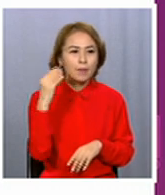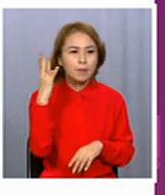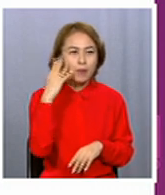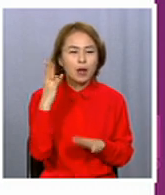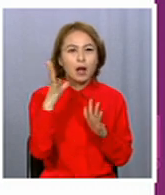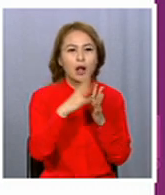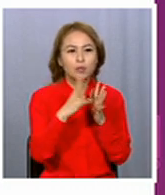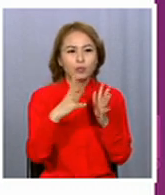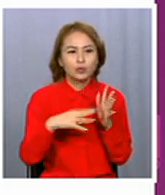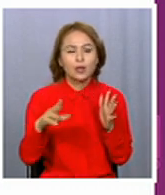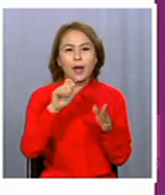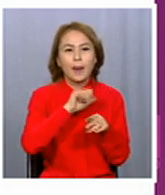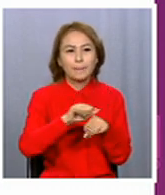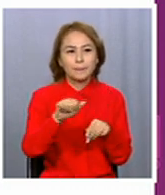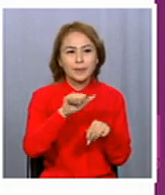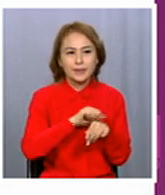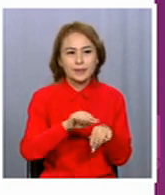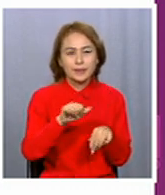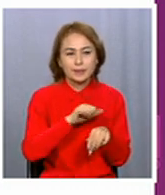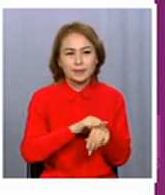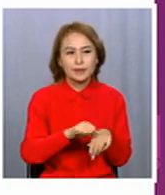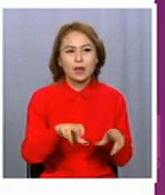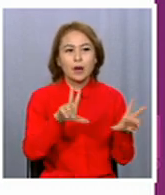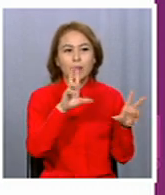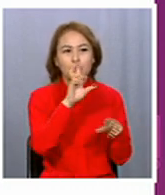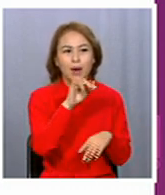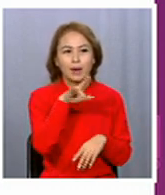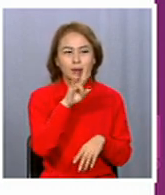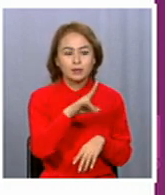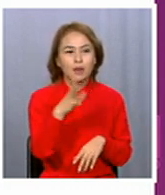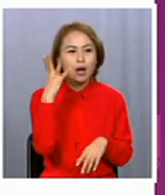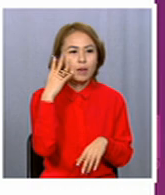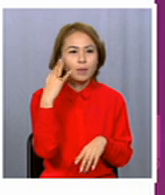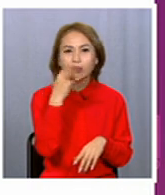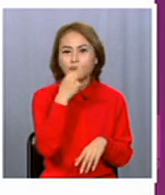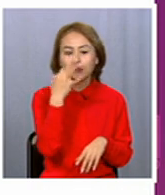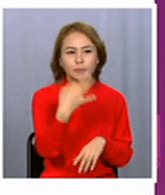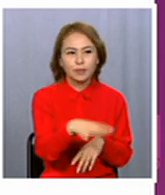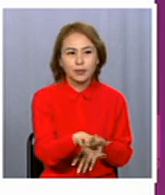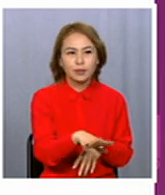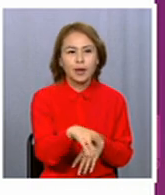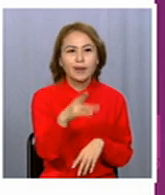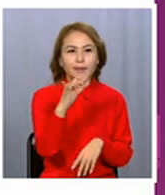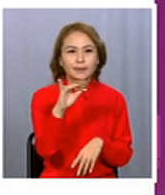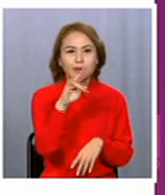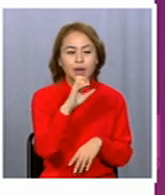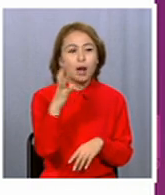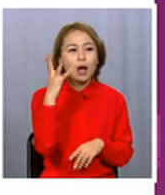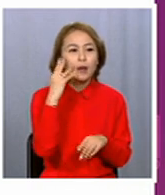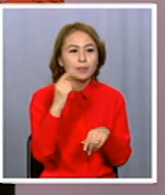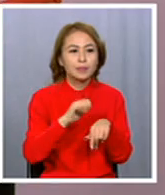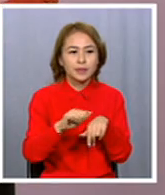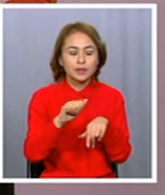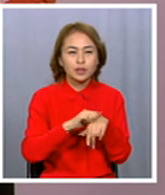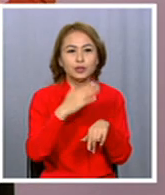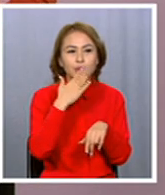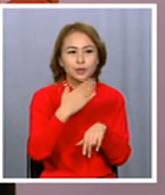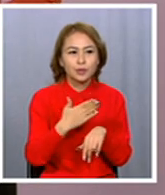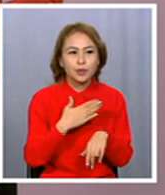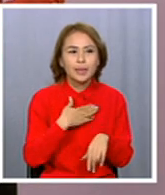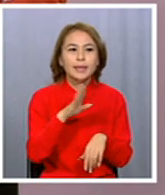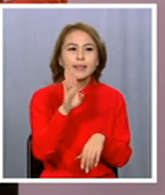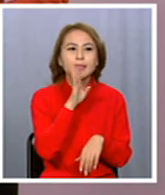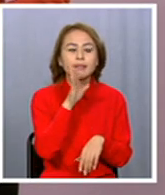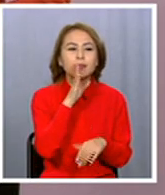алмұрт, апельсин жеді. Бақыт алманы ұнатпайды. Дина апельсинді жақсы көреді.